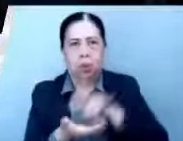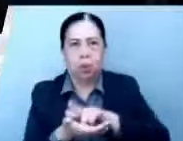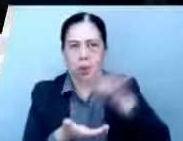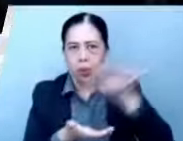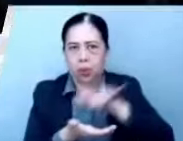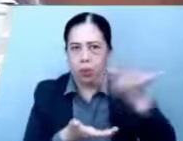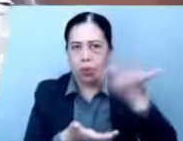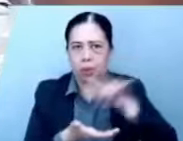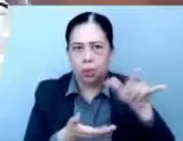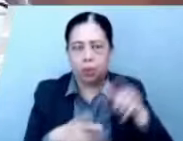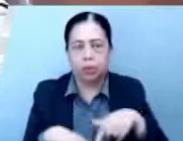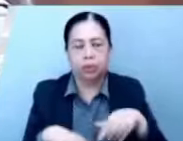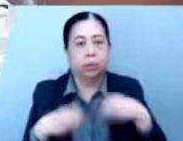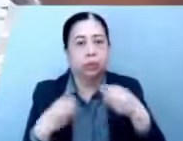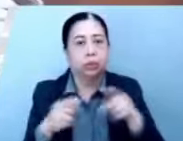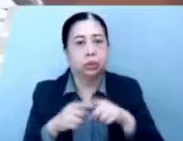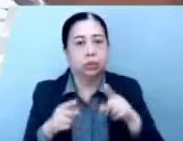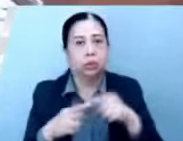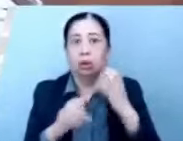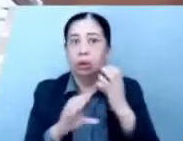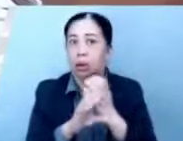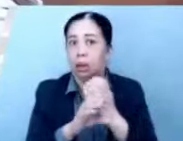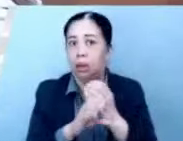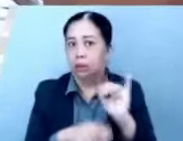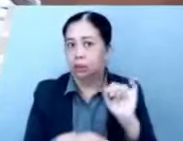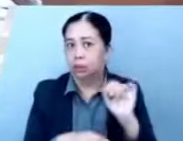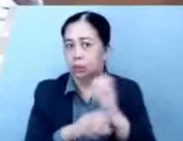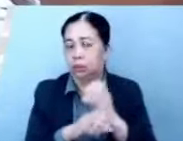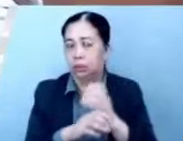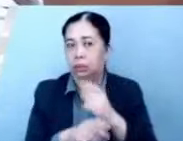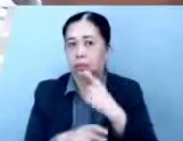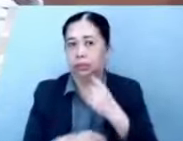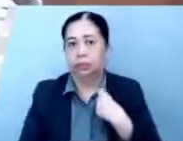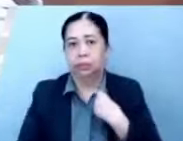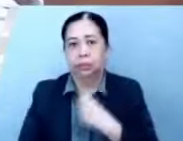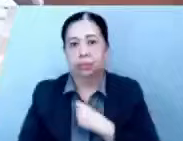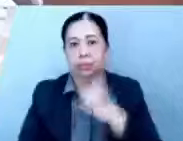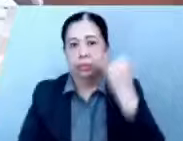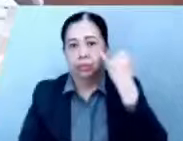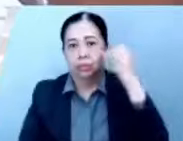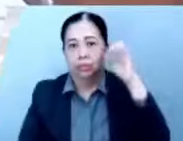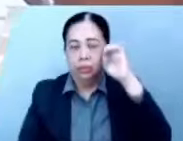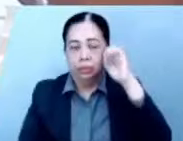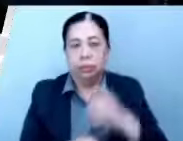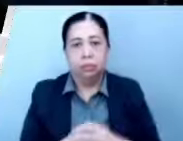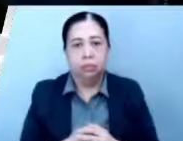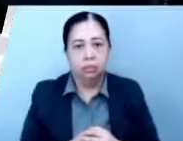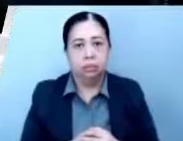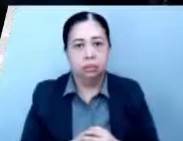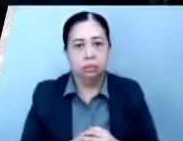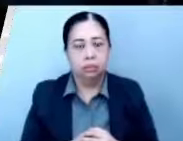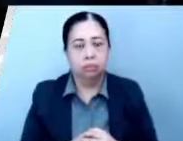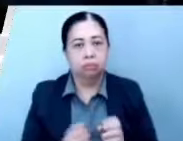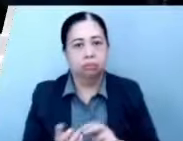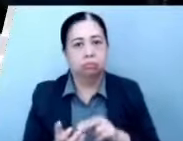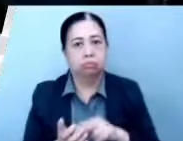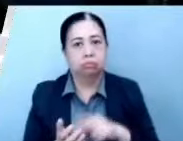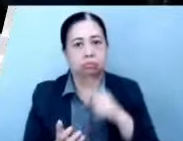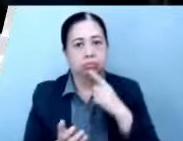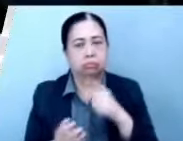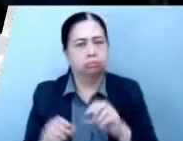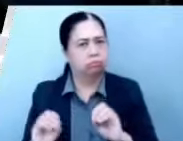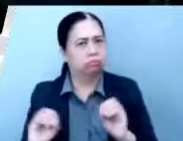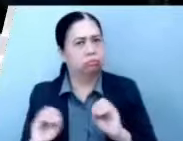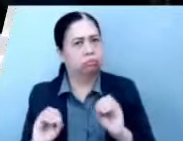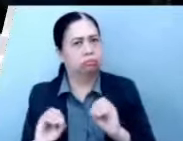din umano ng luxury cars ang mga doktor ay kay Senador Jinggoy Estrada. Narindigan naman ang Belkens na wala silang nilalabag